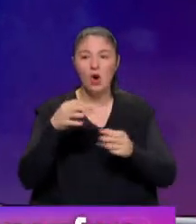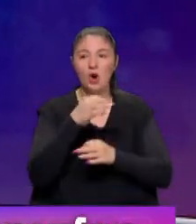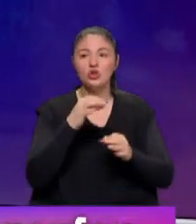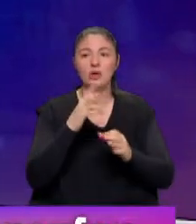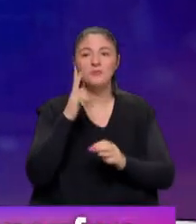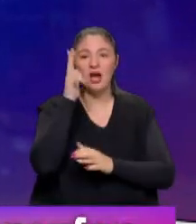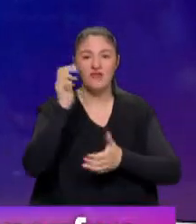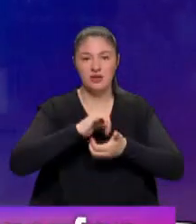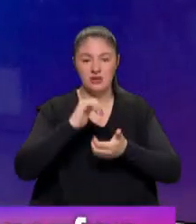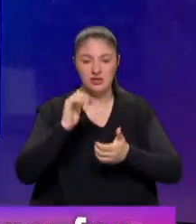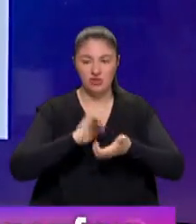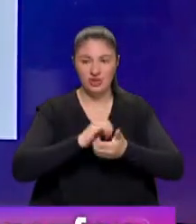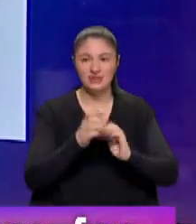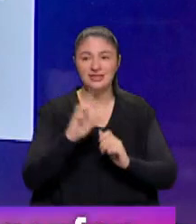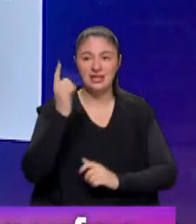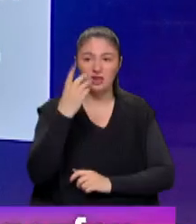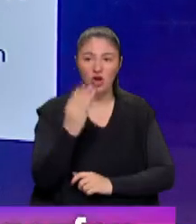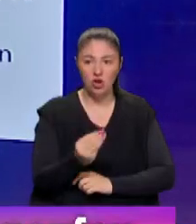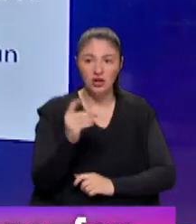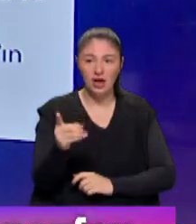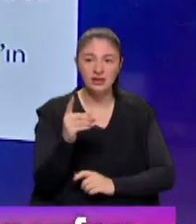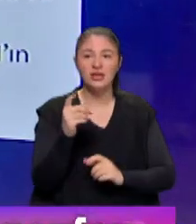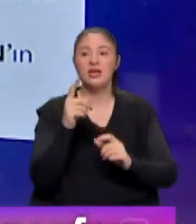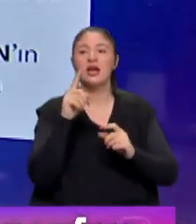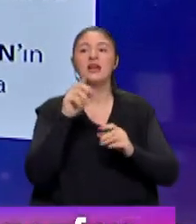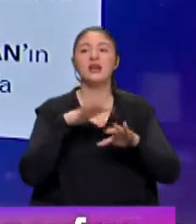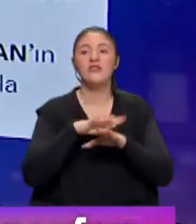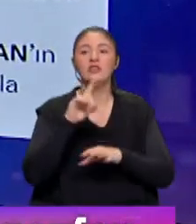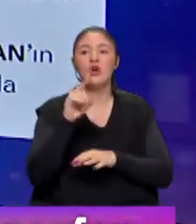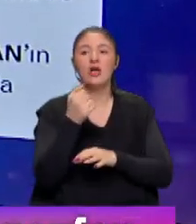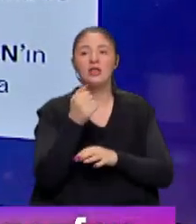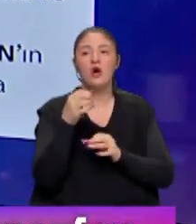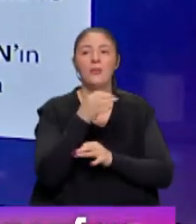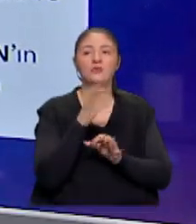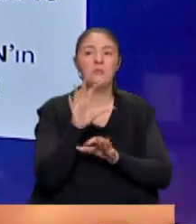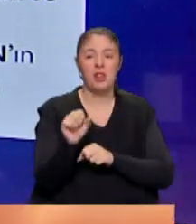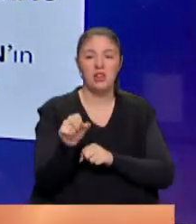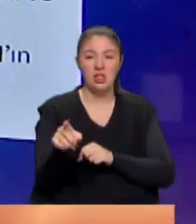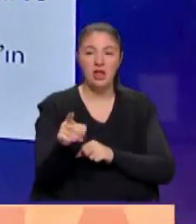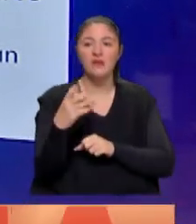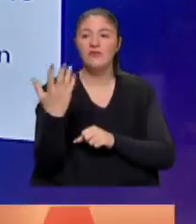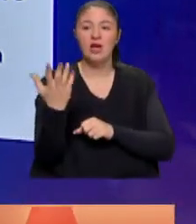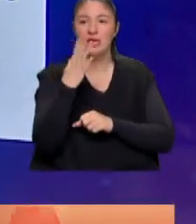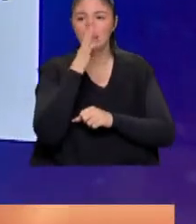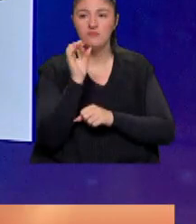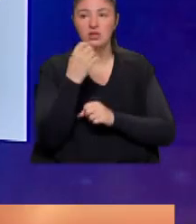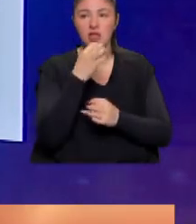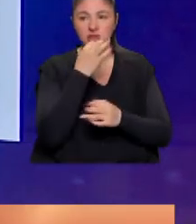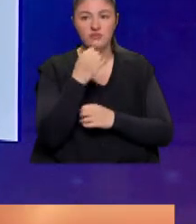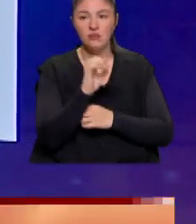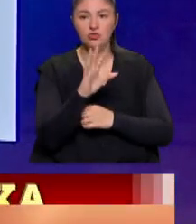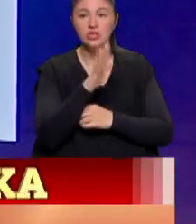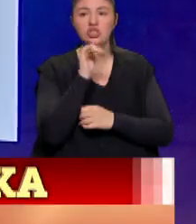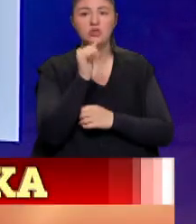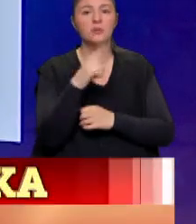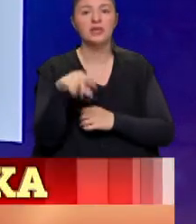olan Sean Monaghan İstanbul'da yapılan Kafes 16 operasyonuyla yakalandı. Ve kimseye de göz açtırmayacağız,